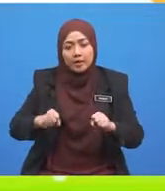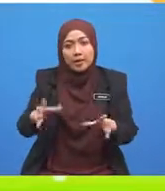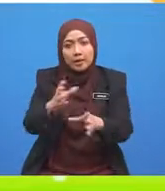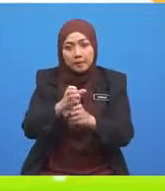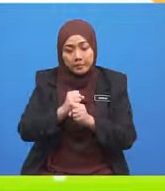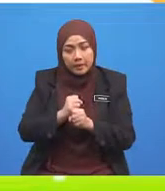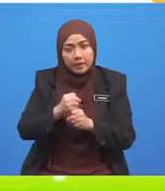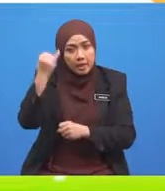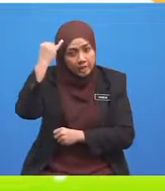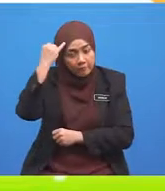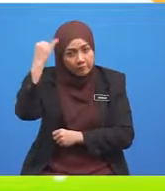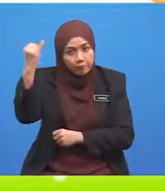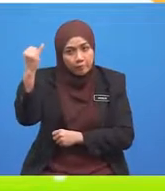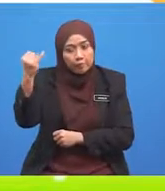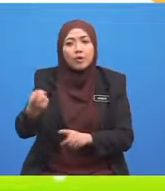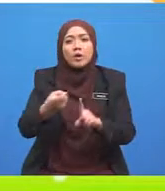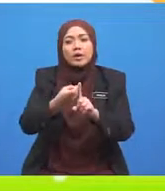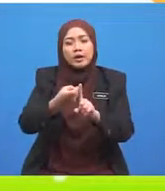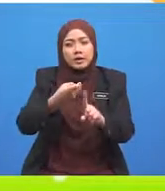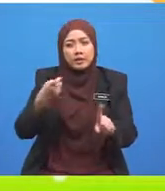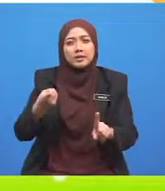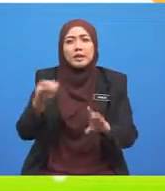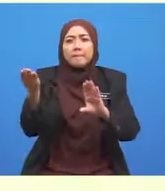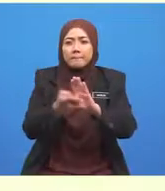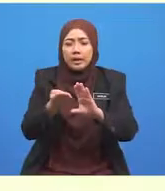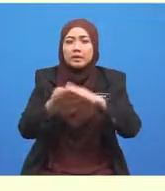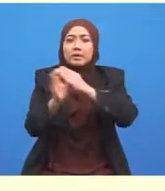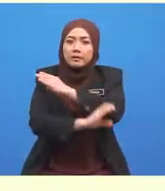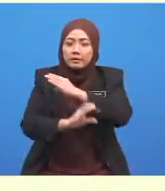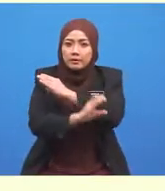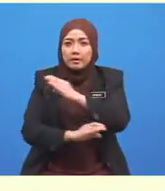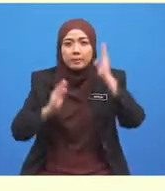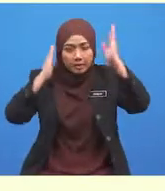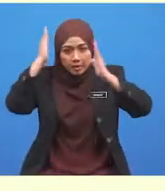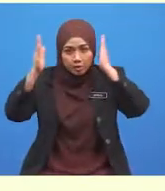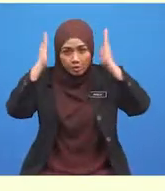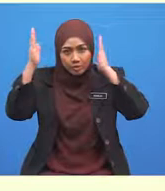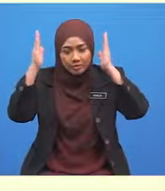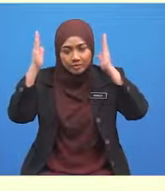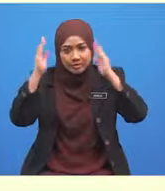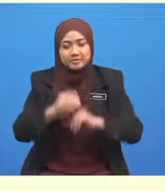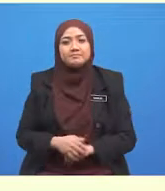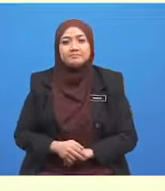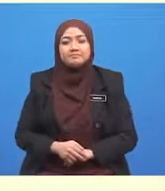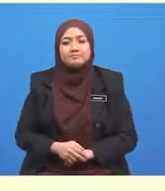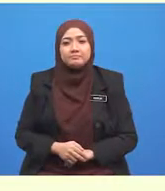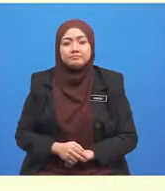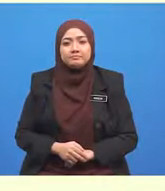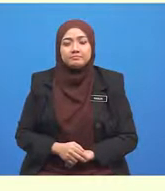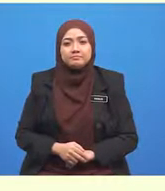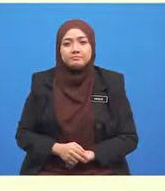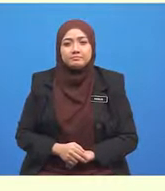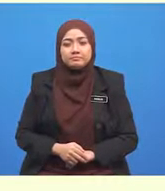wang Malaysia seperti yang cikgu paparkan tadi di laman sesawang ini.